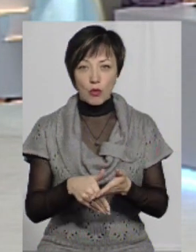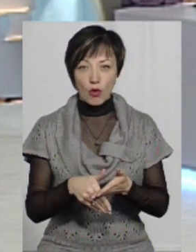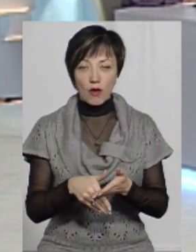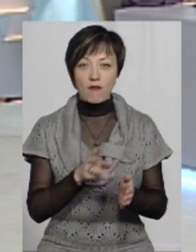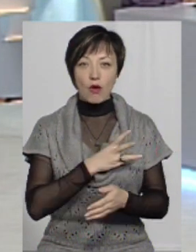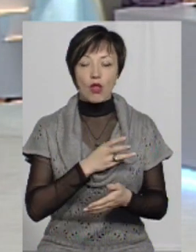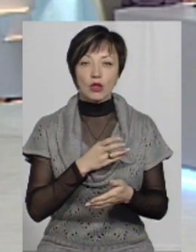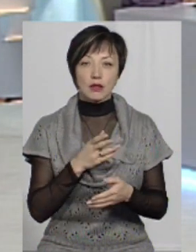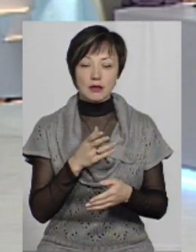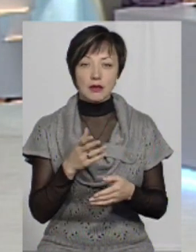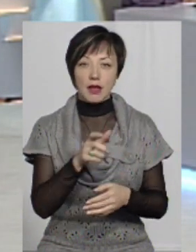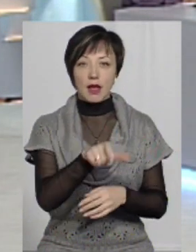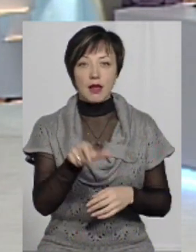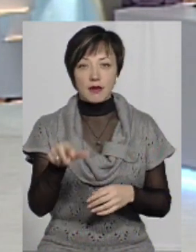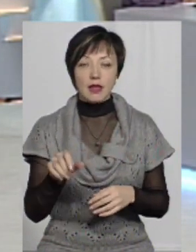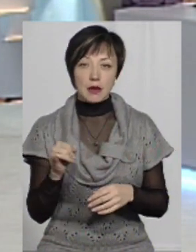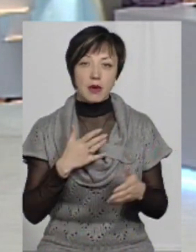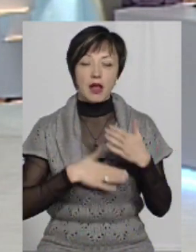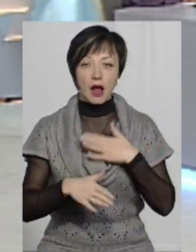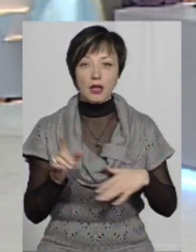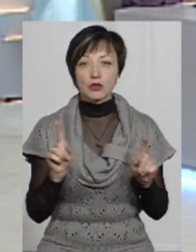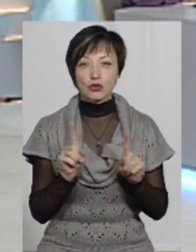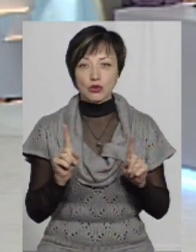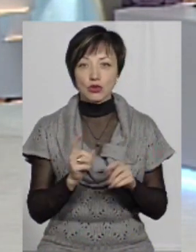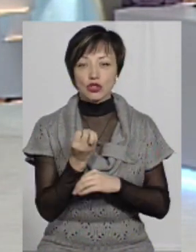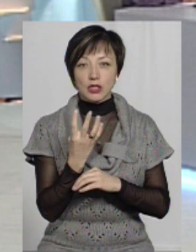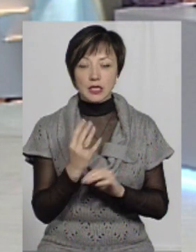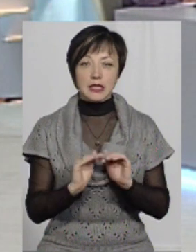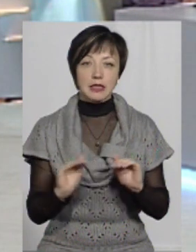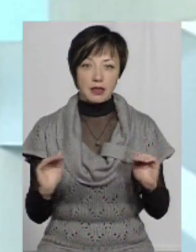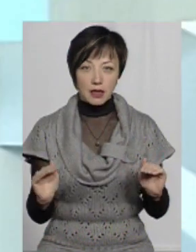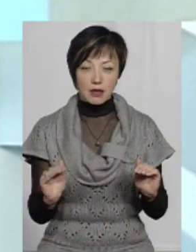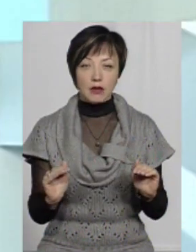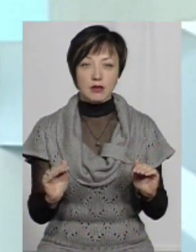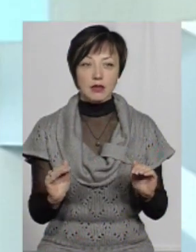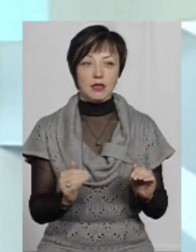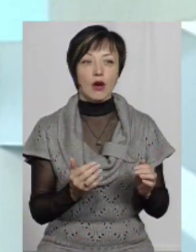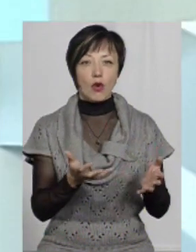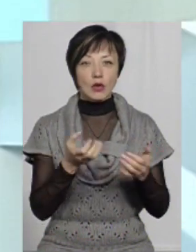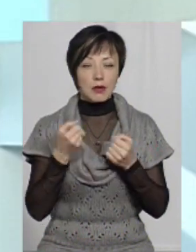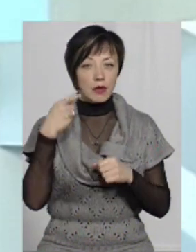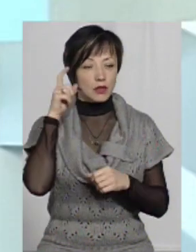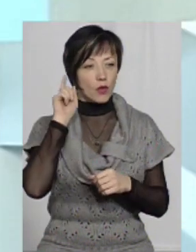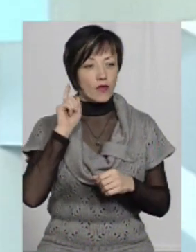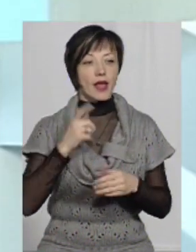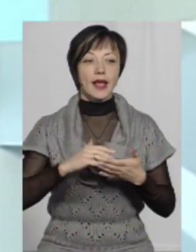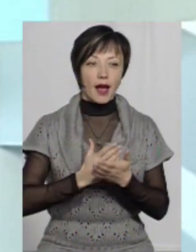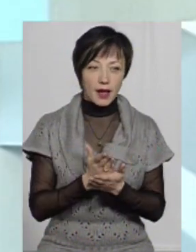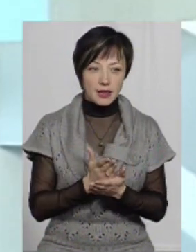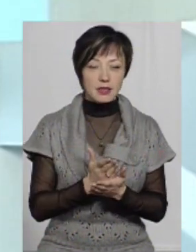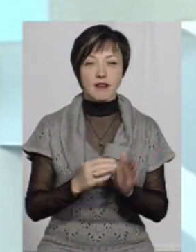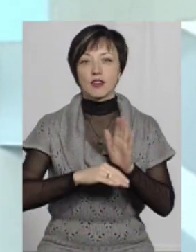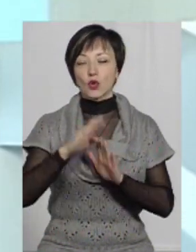допомоги волонтерів. І ми раді, що 14 таких дітей вони отримали